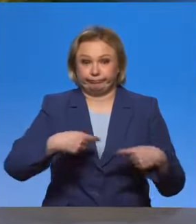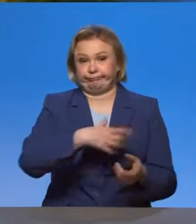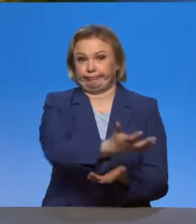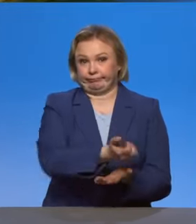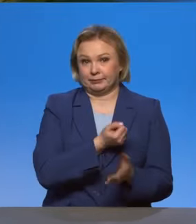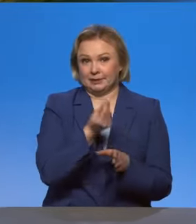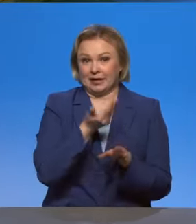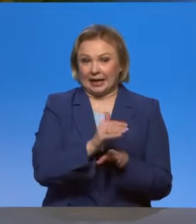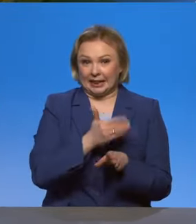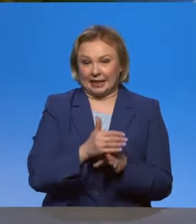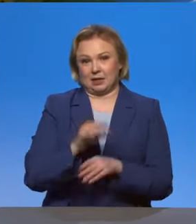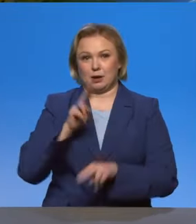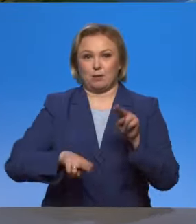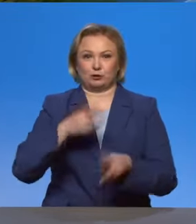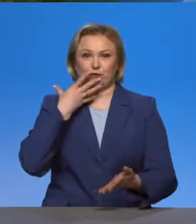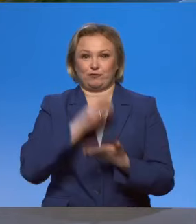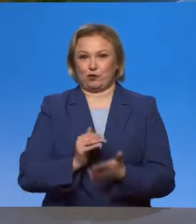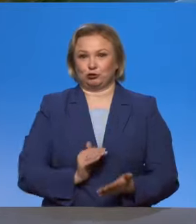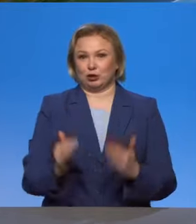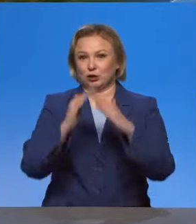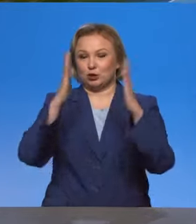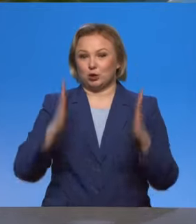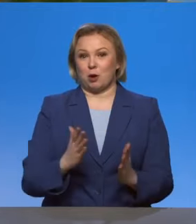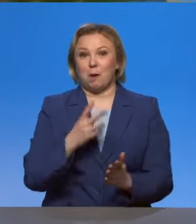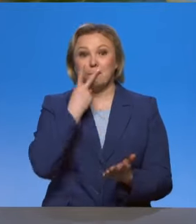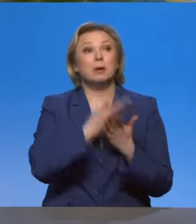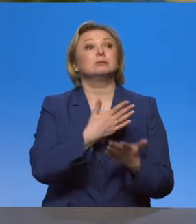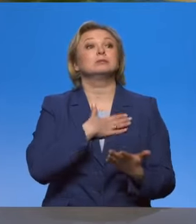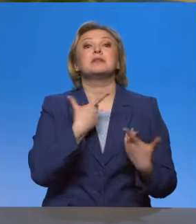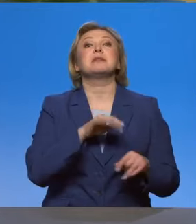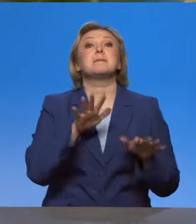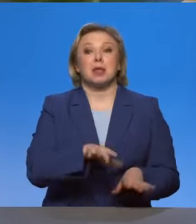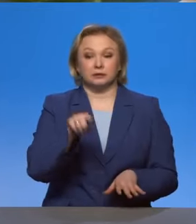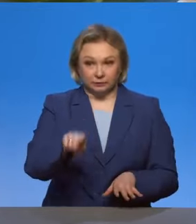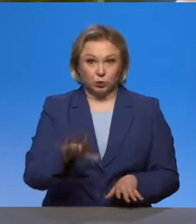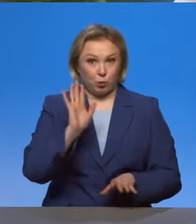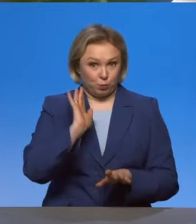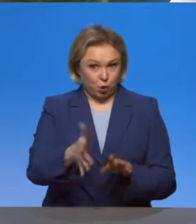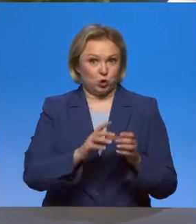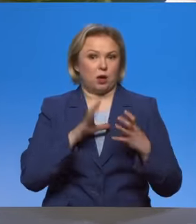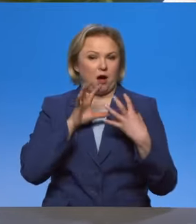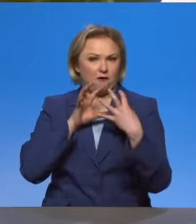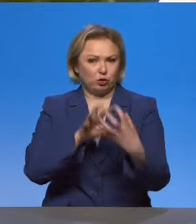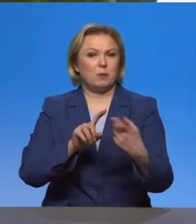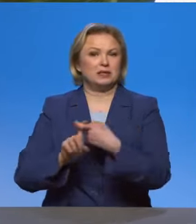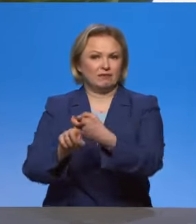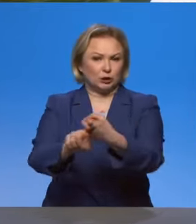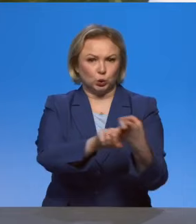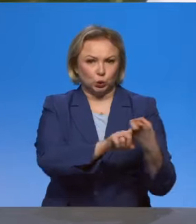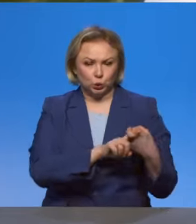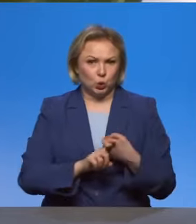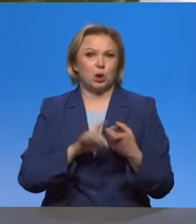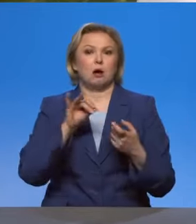свой ИЖС. Покажите им место и скажите, что да, здесь будет инфраструктура, и здесь будет безопасно. Вас никто отсюда не